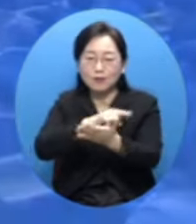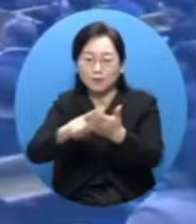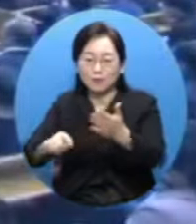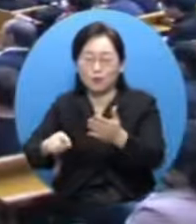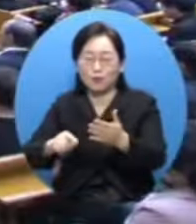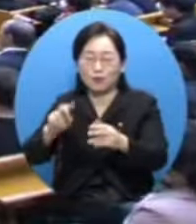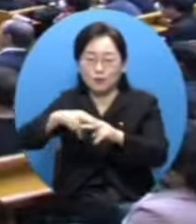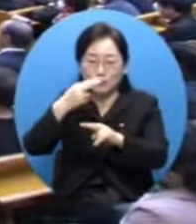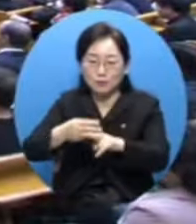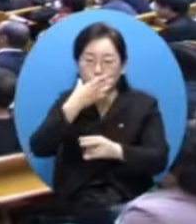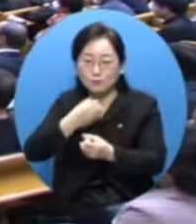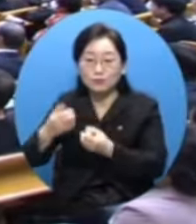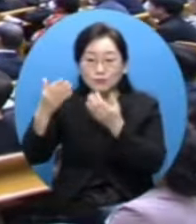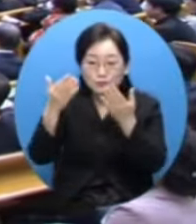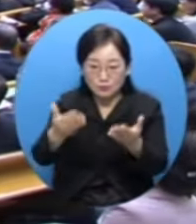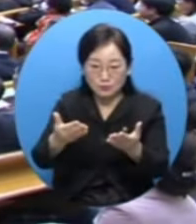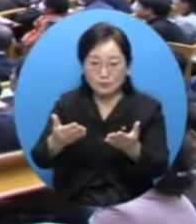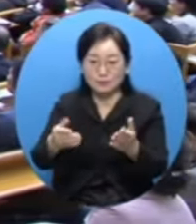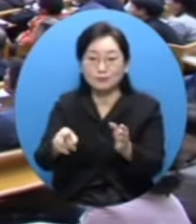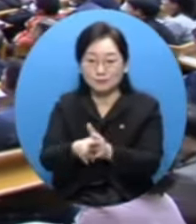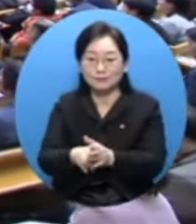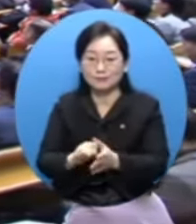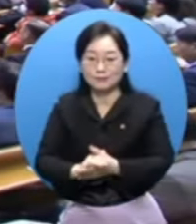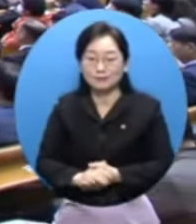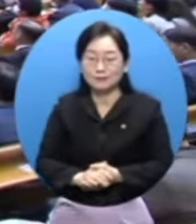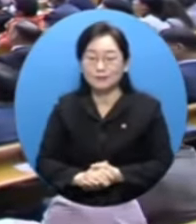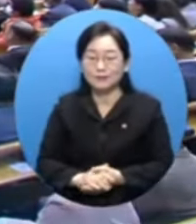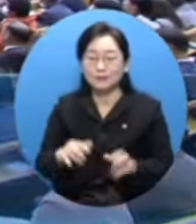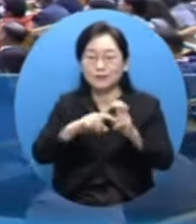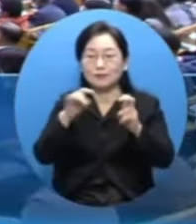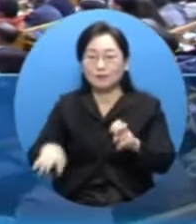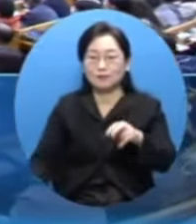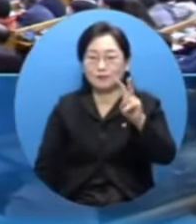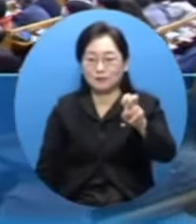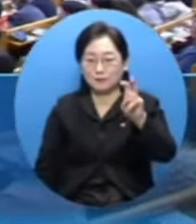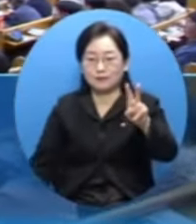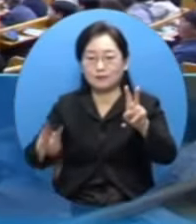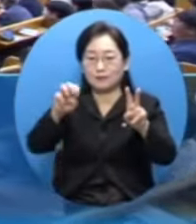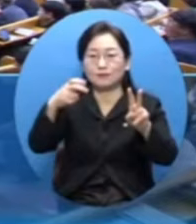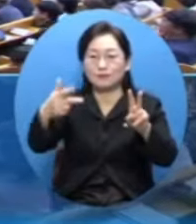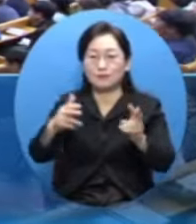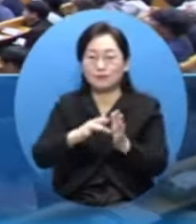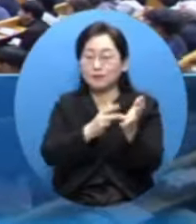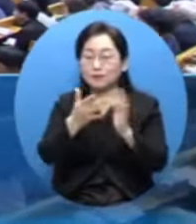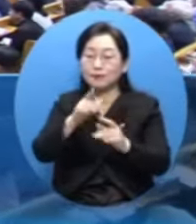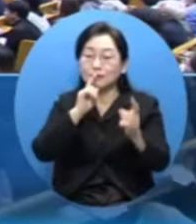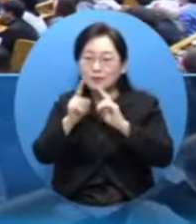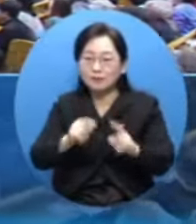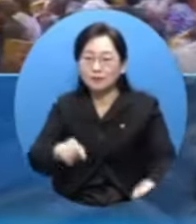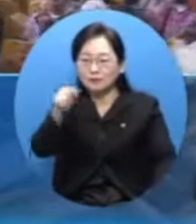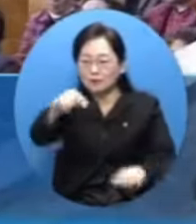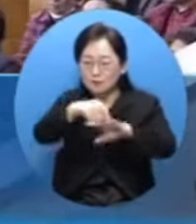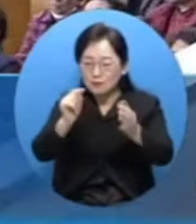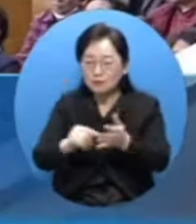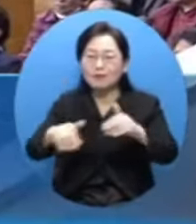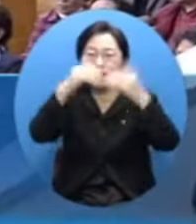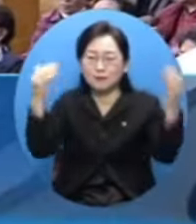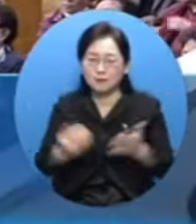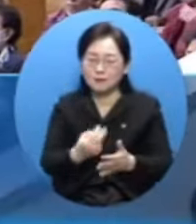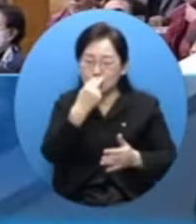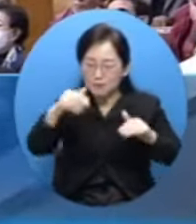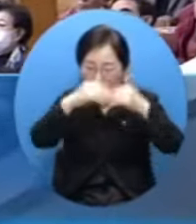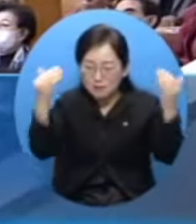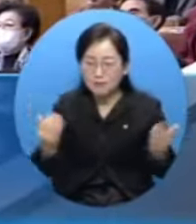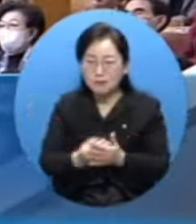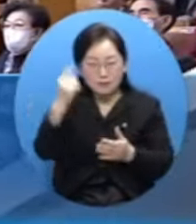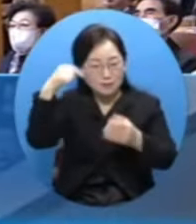축복으로 우리에게 갚아주시는 것입니다. 마태복음 22장 37절을 말씀합니다. 예수께서 이르시되 내 마음을 다하고 목숨을